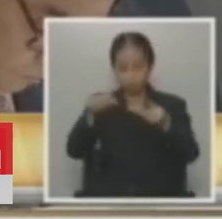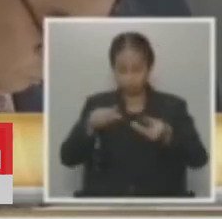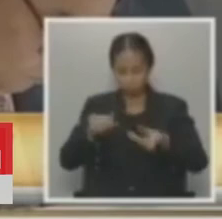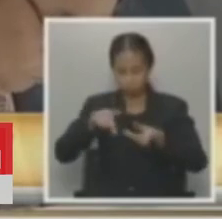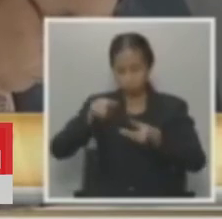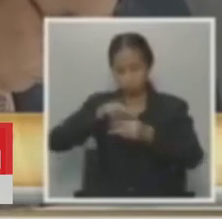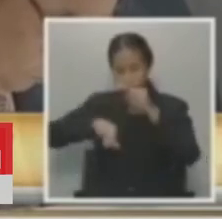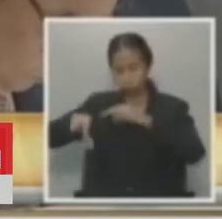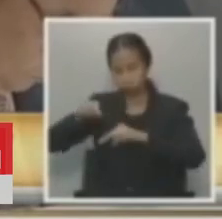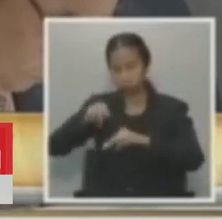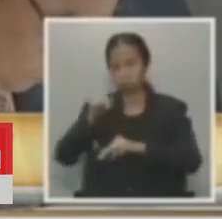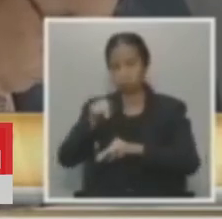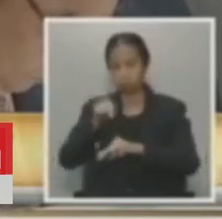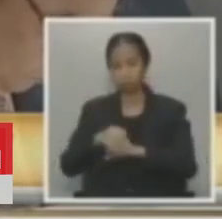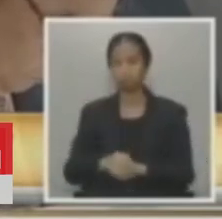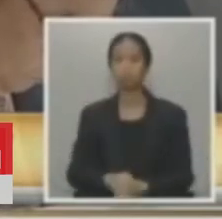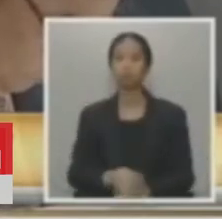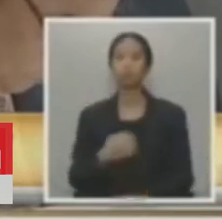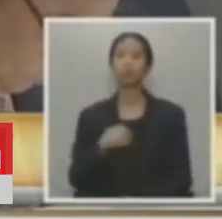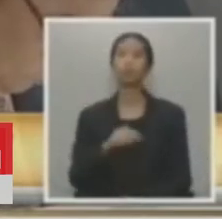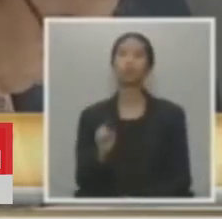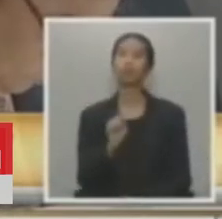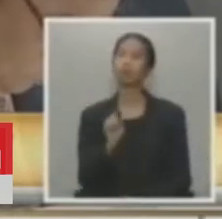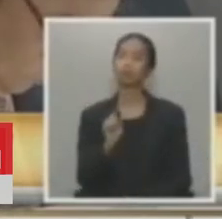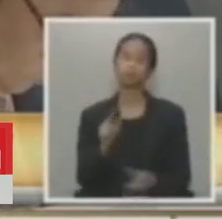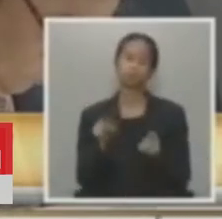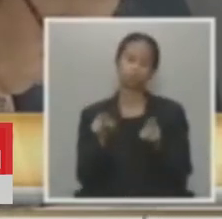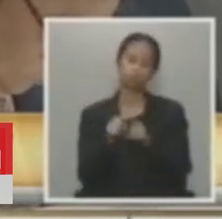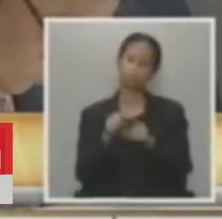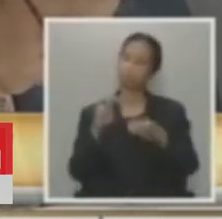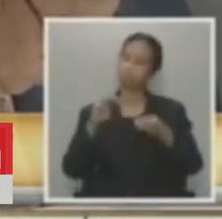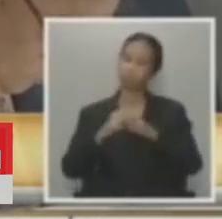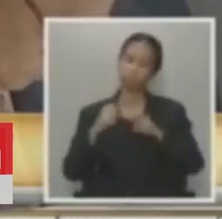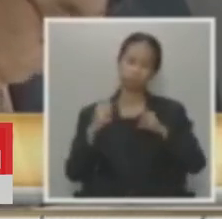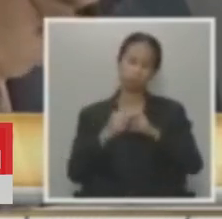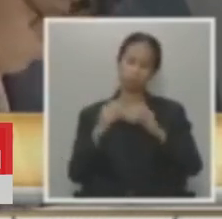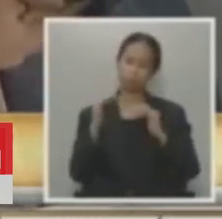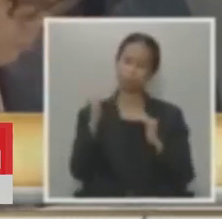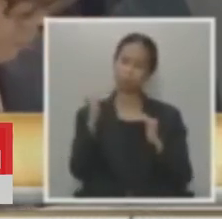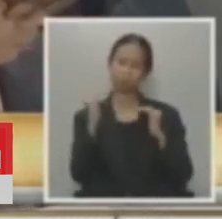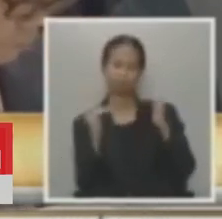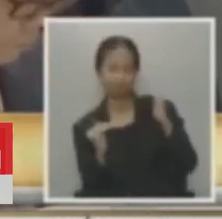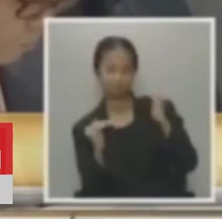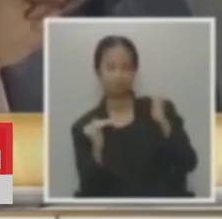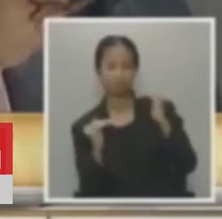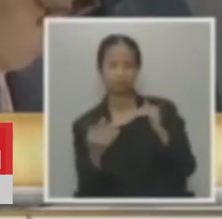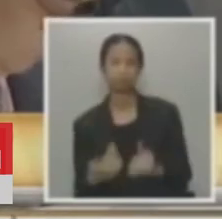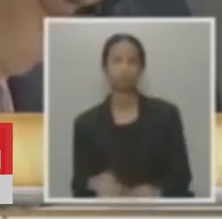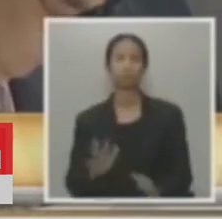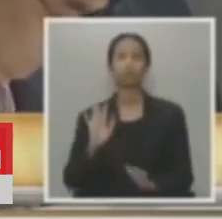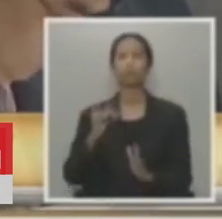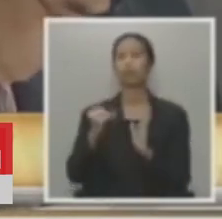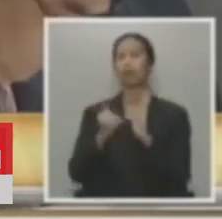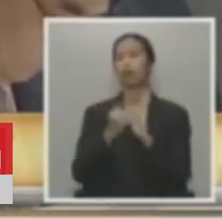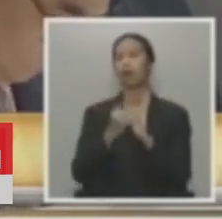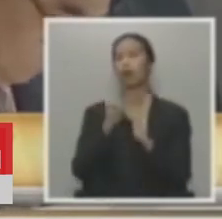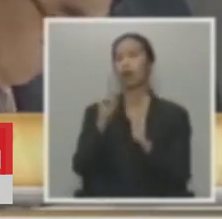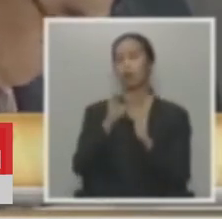าอันสะท้อนให้เห็นว่านี่คือความเหลื่อมล้ำพี่น้องบ้านผมเอาง่ายๆเลยสกลน